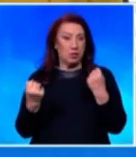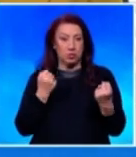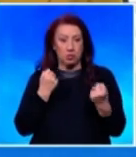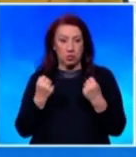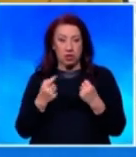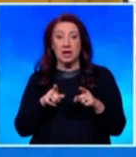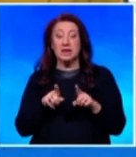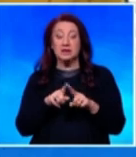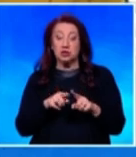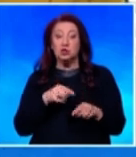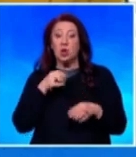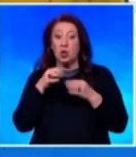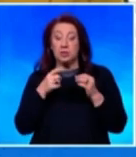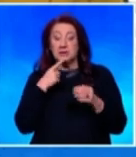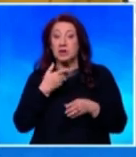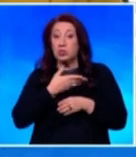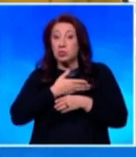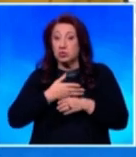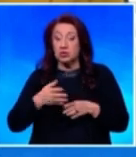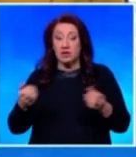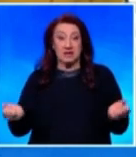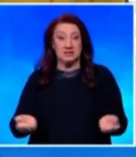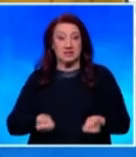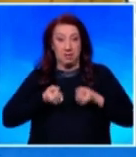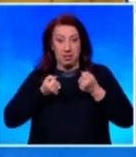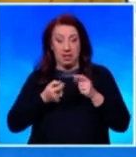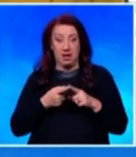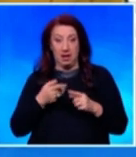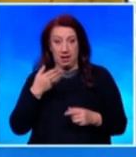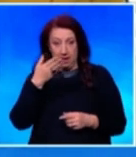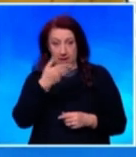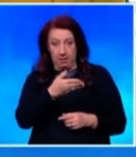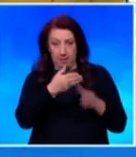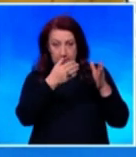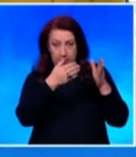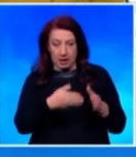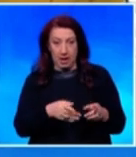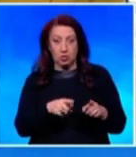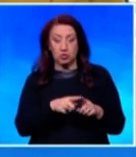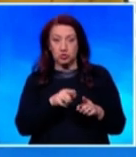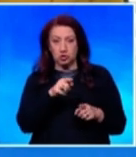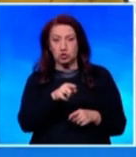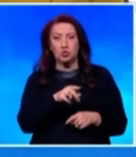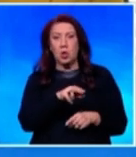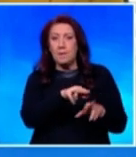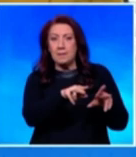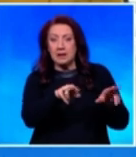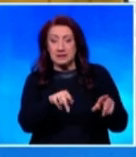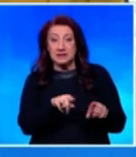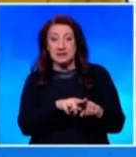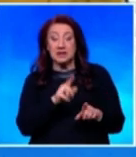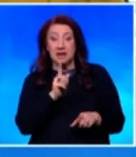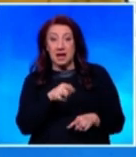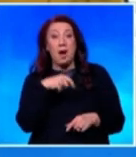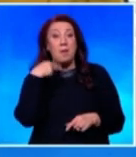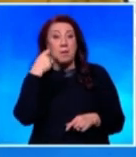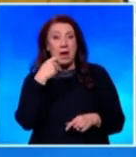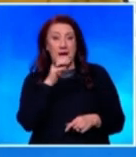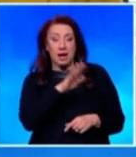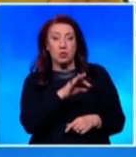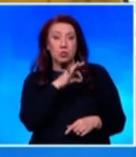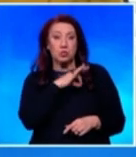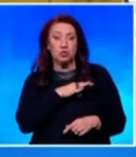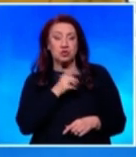заплахите не стихват заплахи както към него така и към неговите близки дори майка му е получавала закани с убийство разказа ни